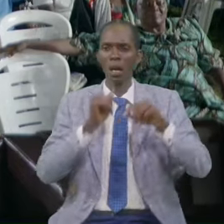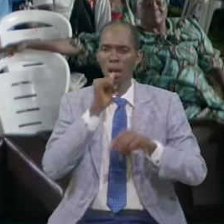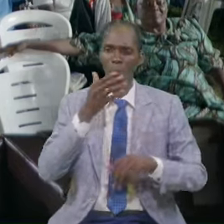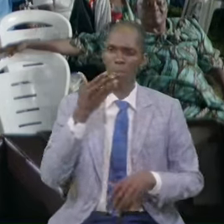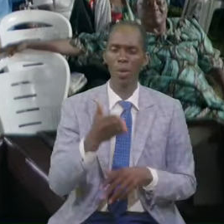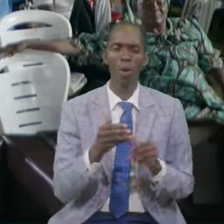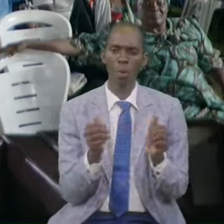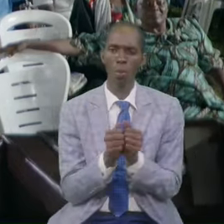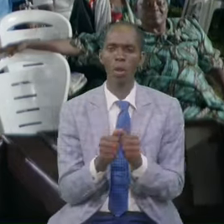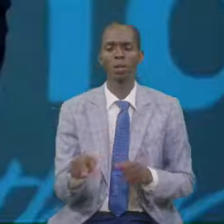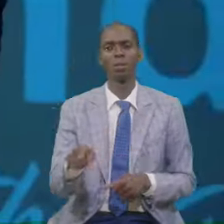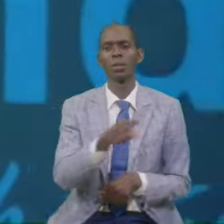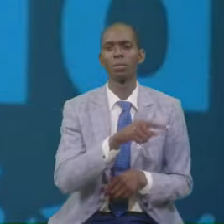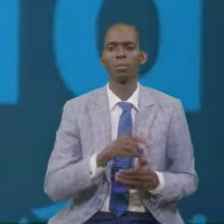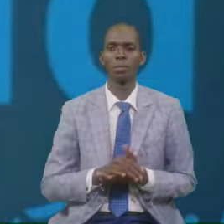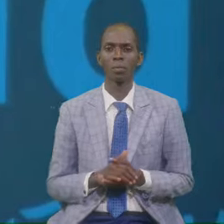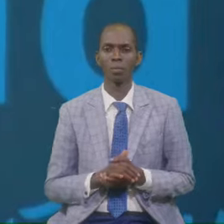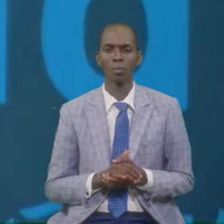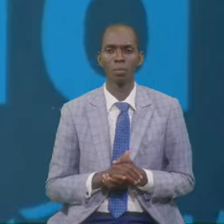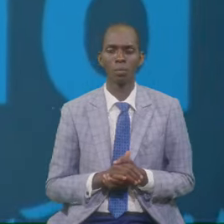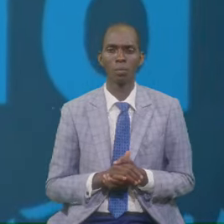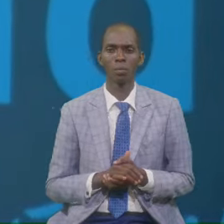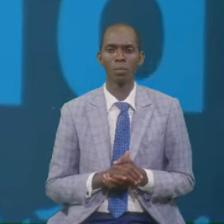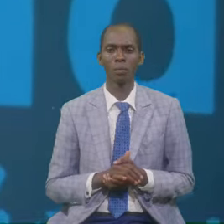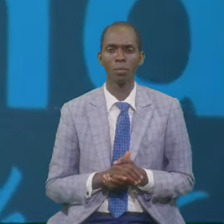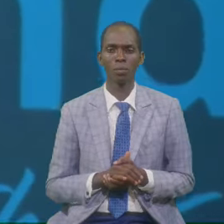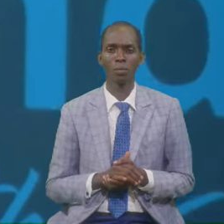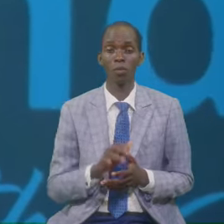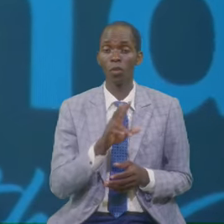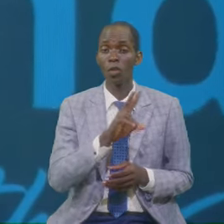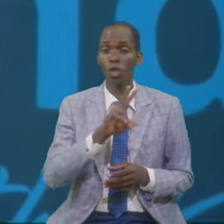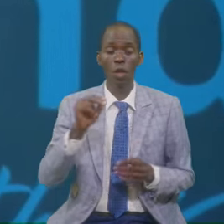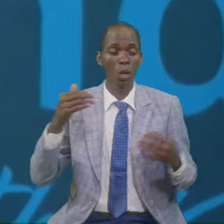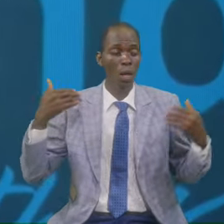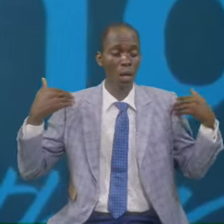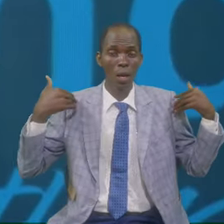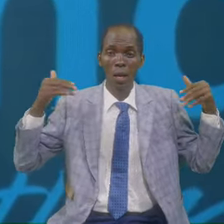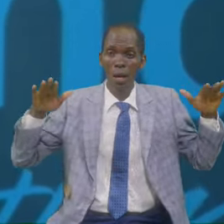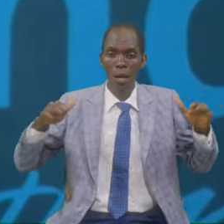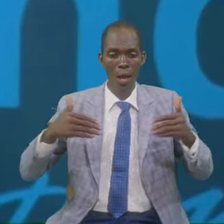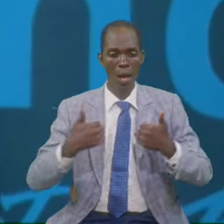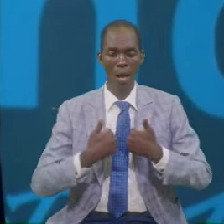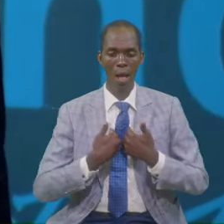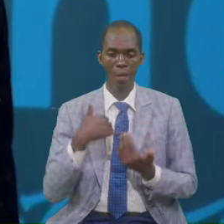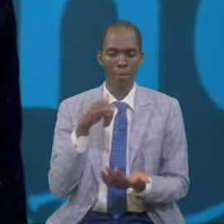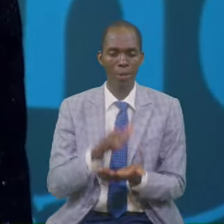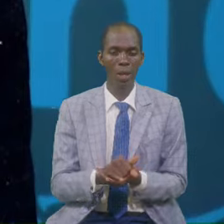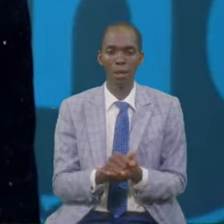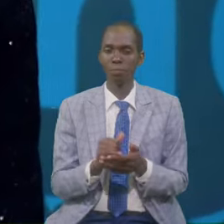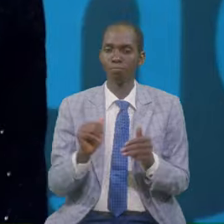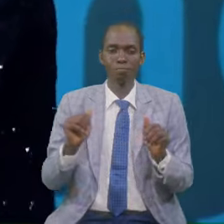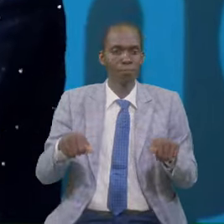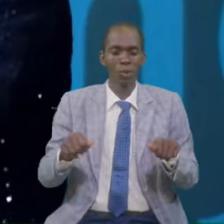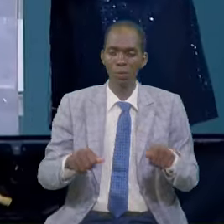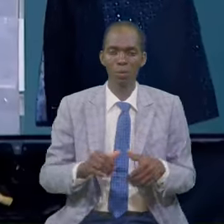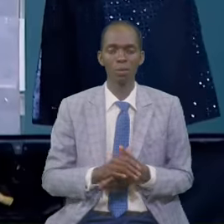నామం పేరట చేరితే వారి మధ్య ఉంటానన్నాడు. No angel has that possibility. అట్టి సాధ్యపరచబడే విధానం